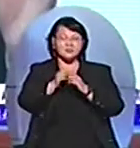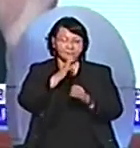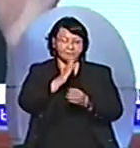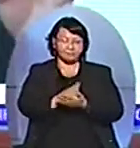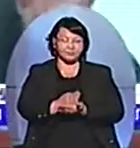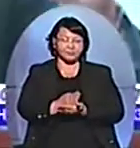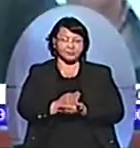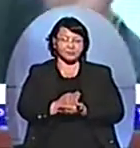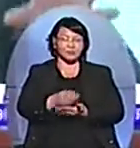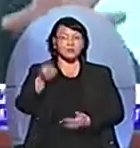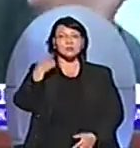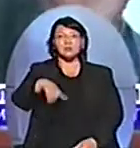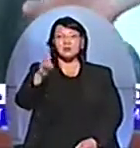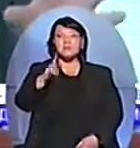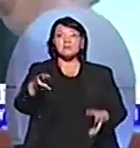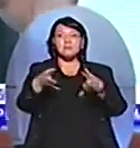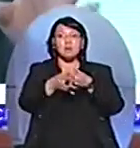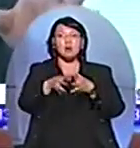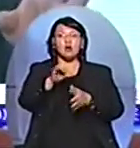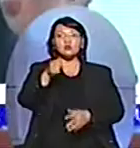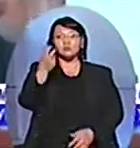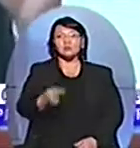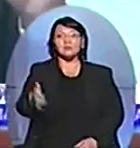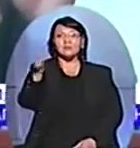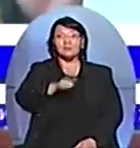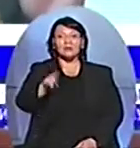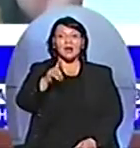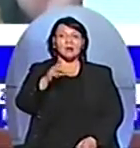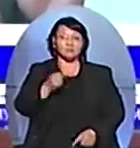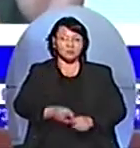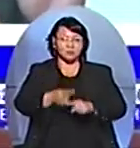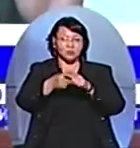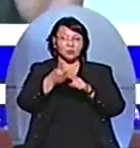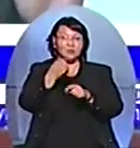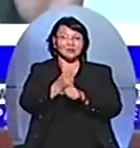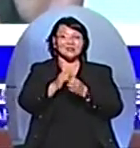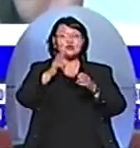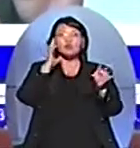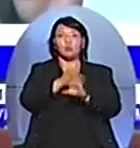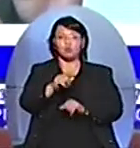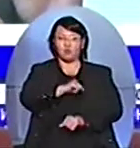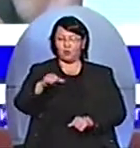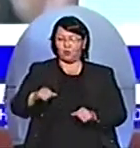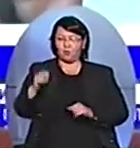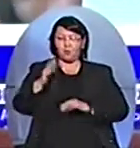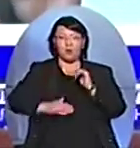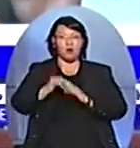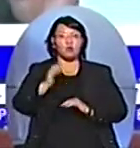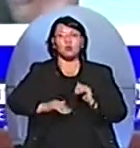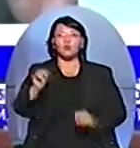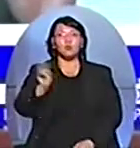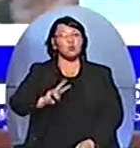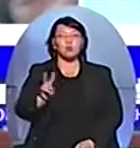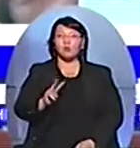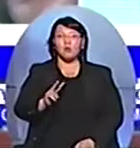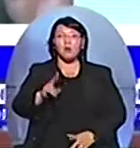Нэгдүгээр орон сууцны хангамжийг нэмэгдүүлэх тэр ажлыг зохион байгуулна. Өөрөө байшин барихгүй. Орон сууцны